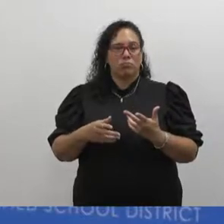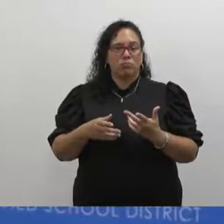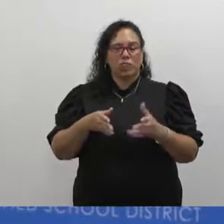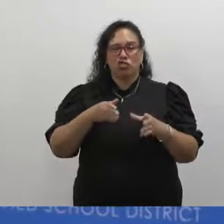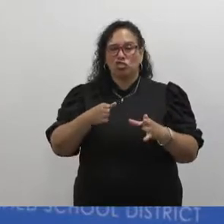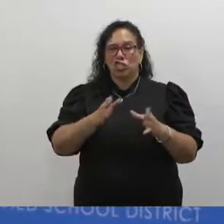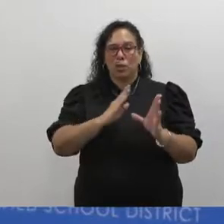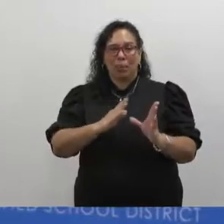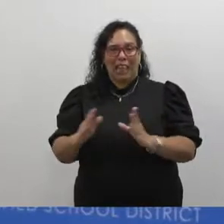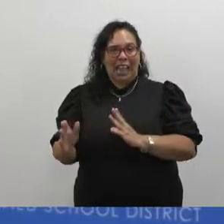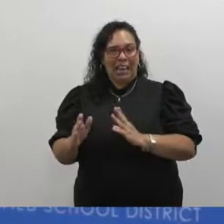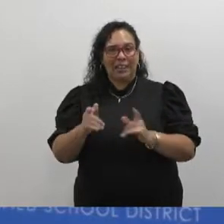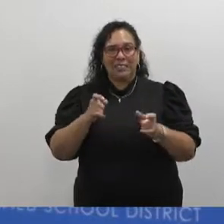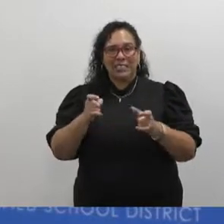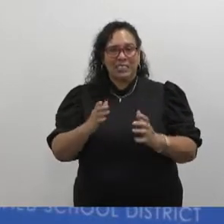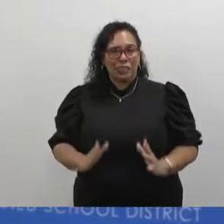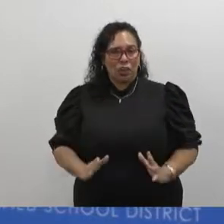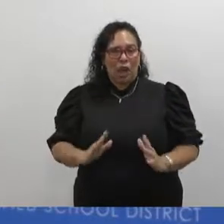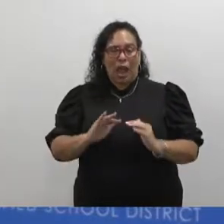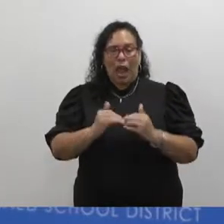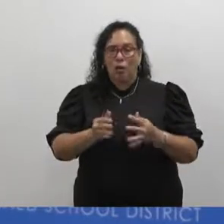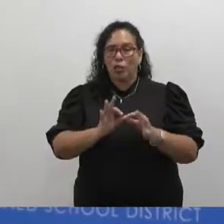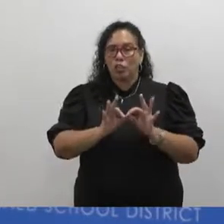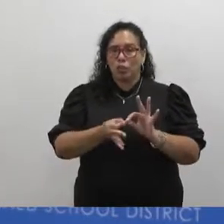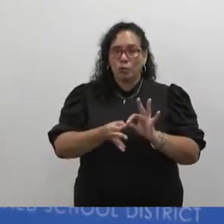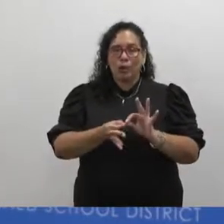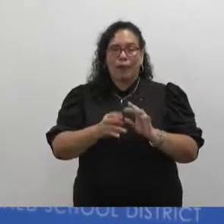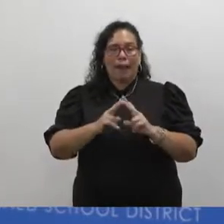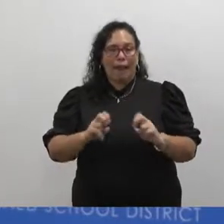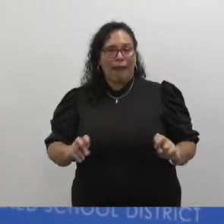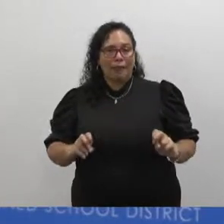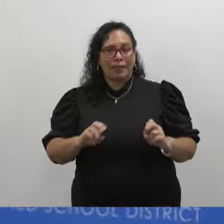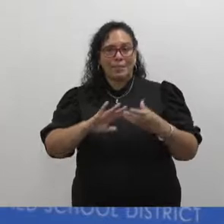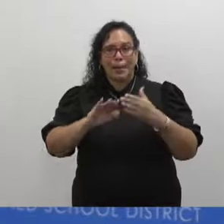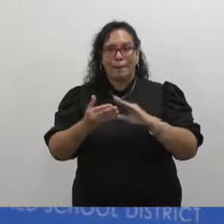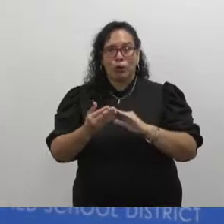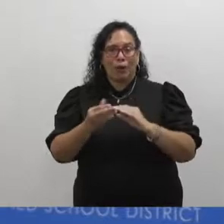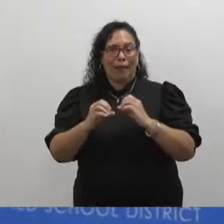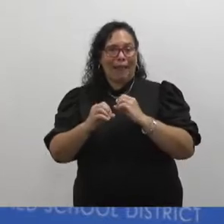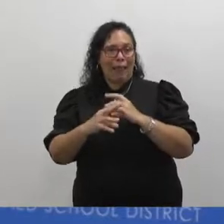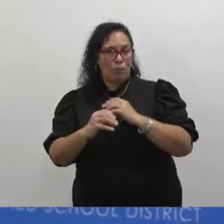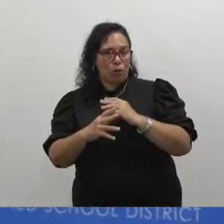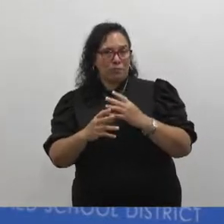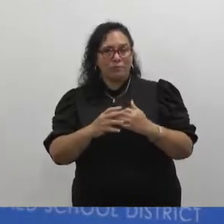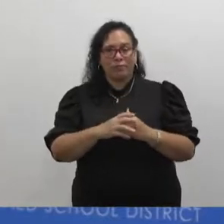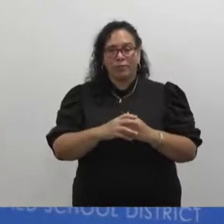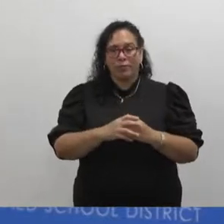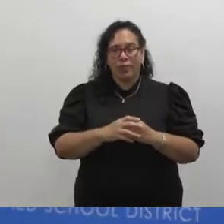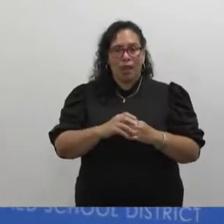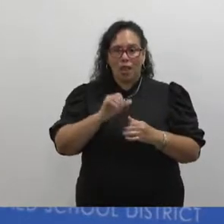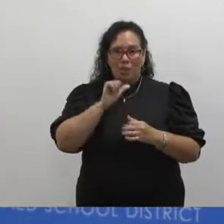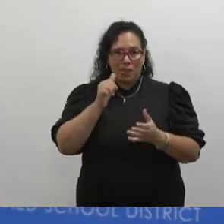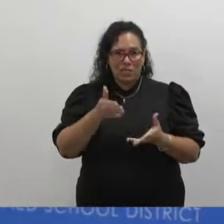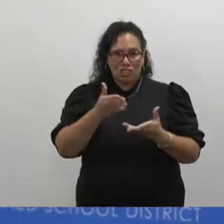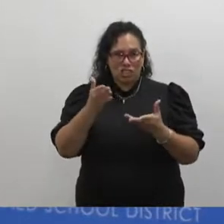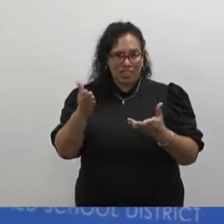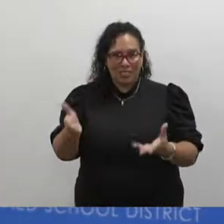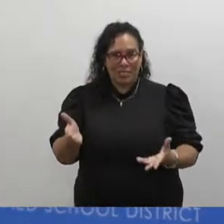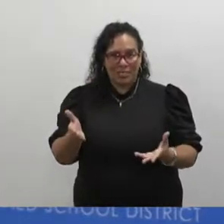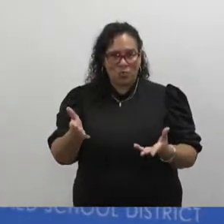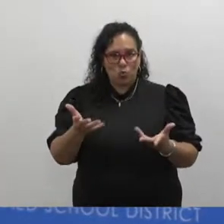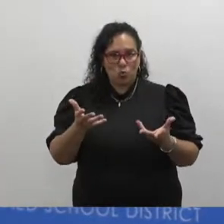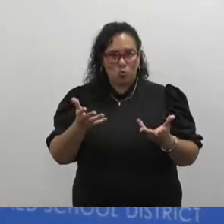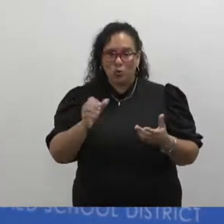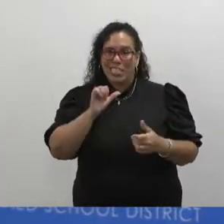ở đây dùng tất cả nè, xem lo xem rule, cái hãy chụp xét chụp pattern này, pi sa hạ cung, đại dương bạn